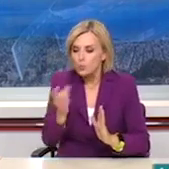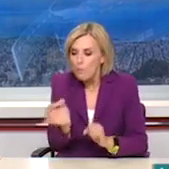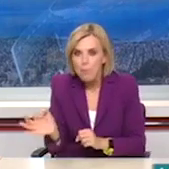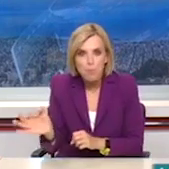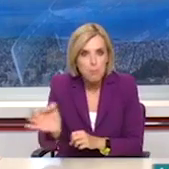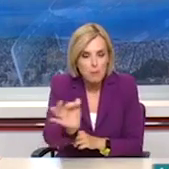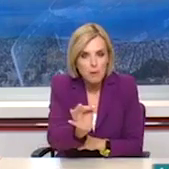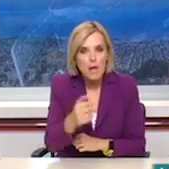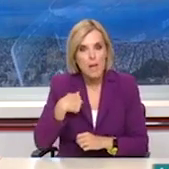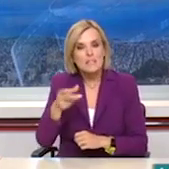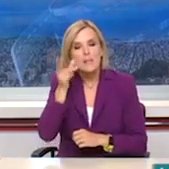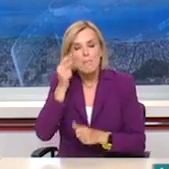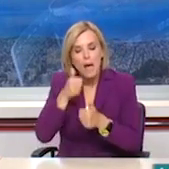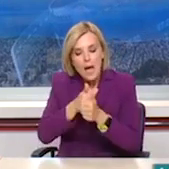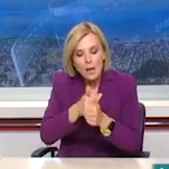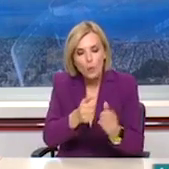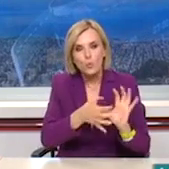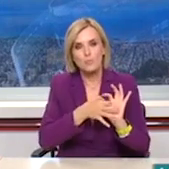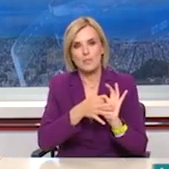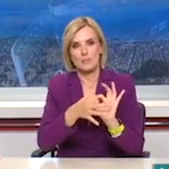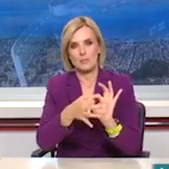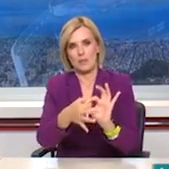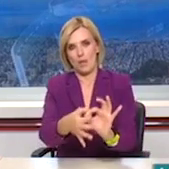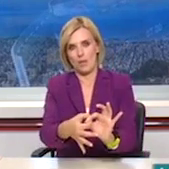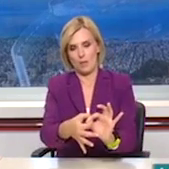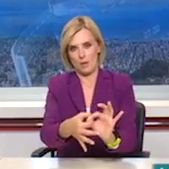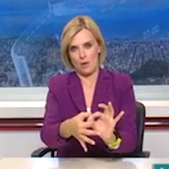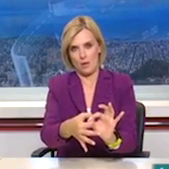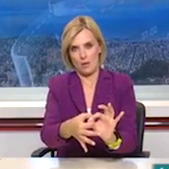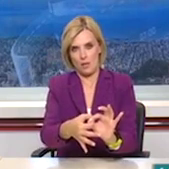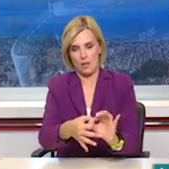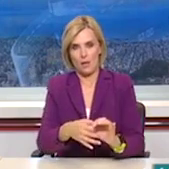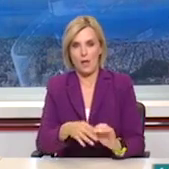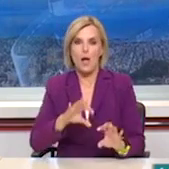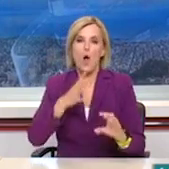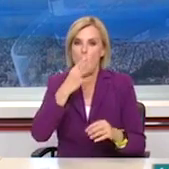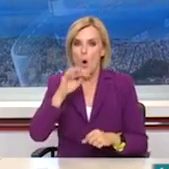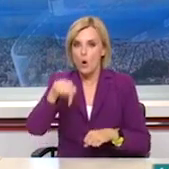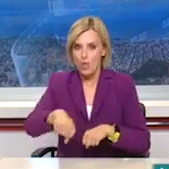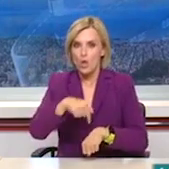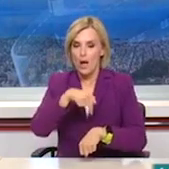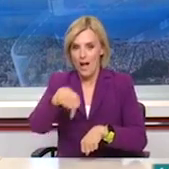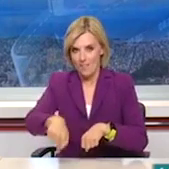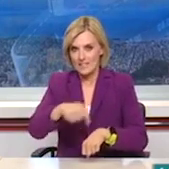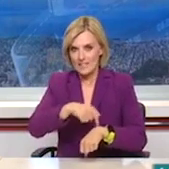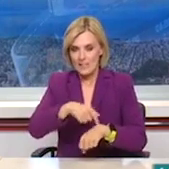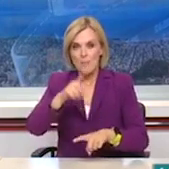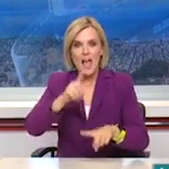περίοδο και οι αυξήσεις του πέραν από το 1, γιατί πάνω από το 1 είναι εκεί που η